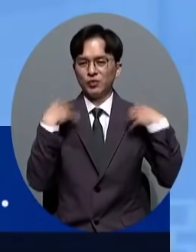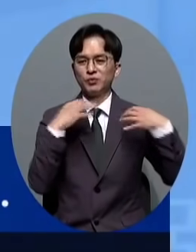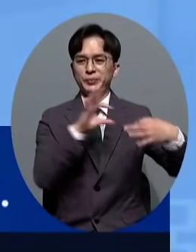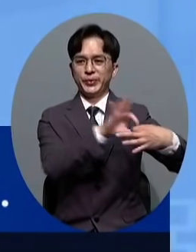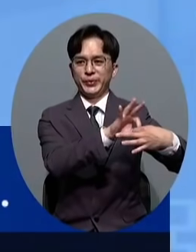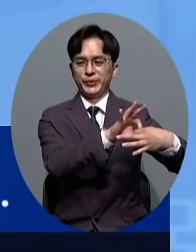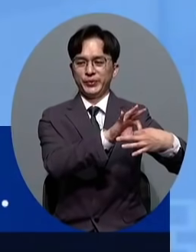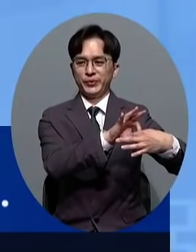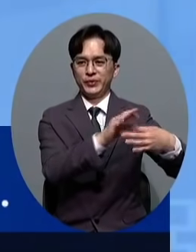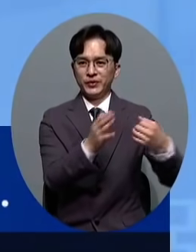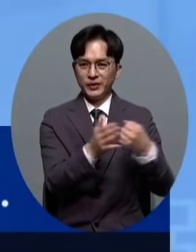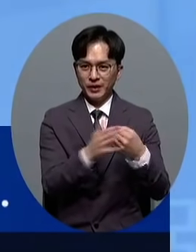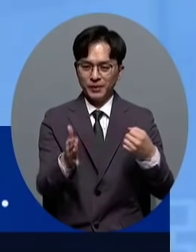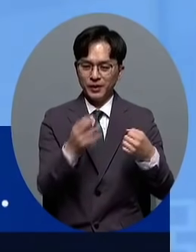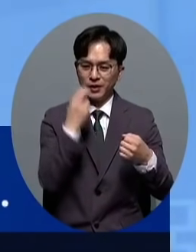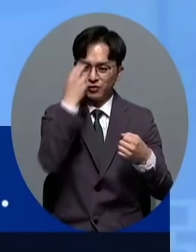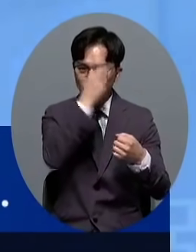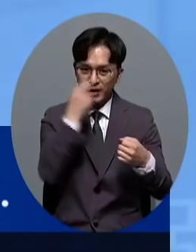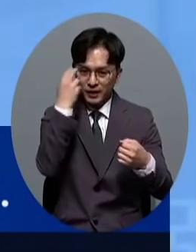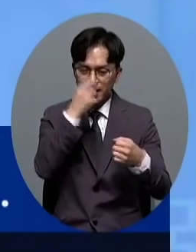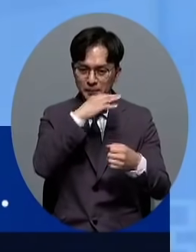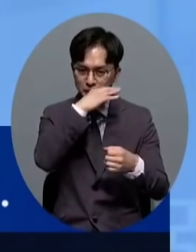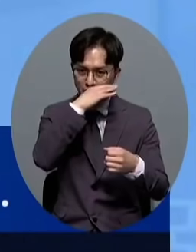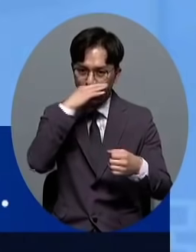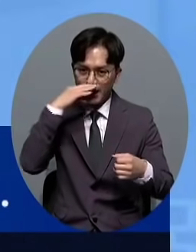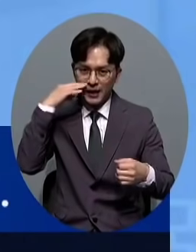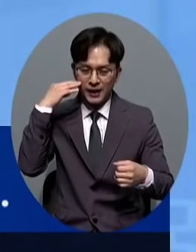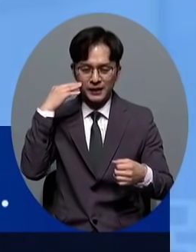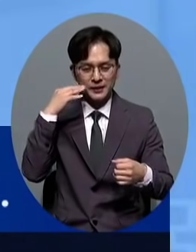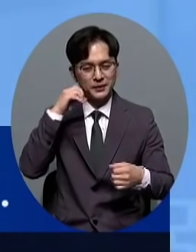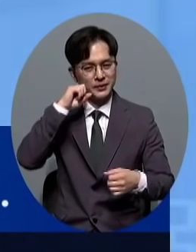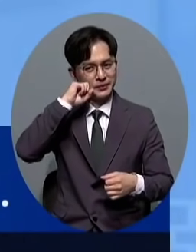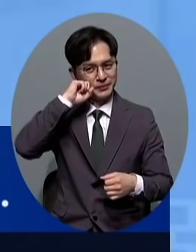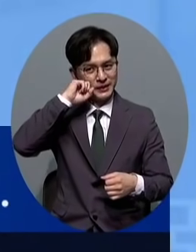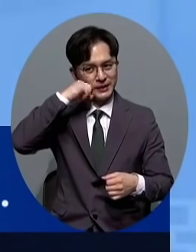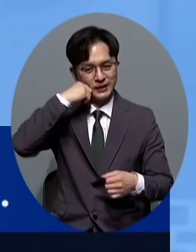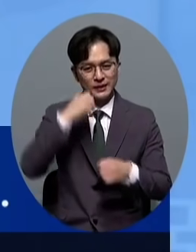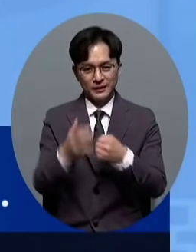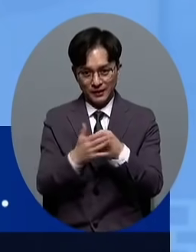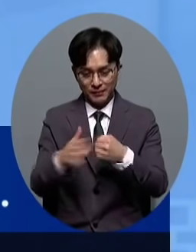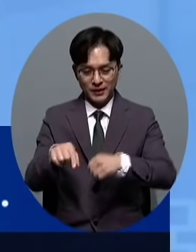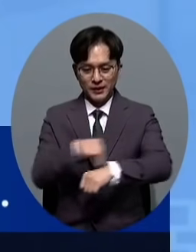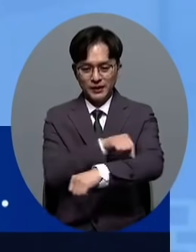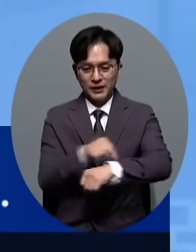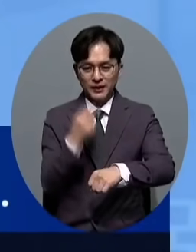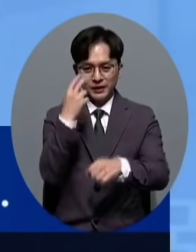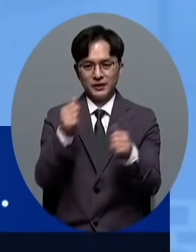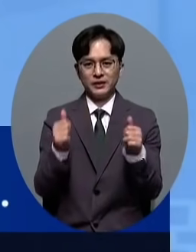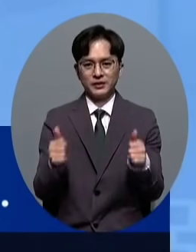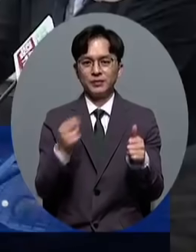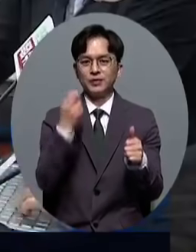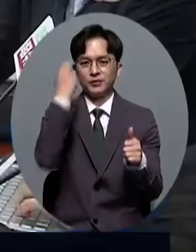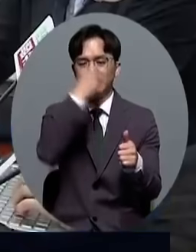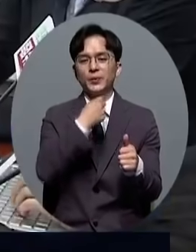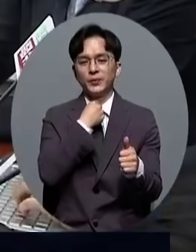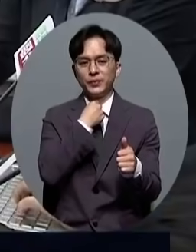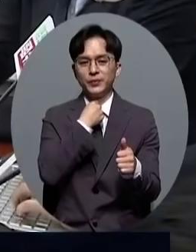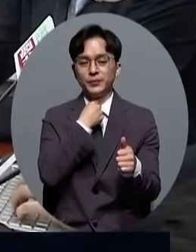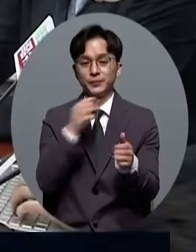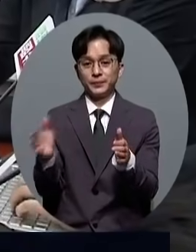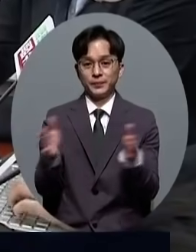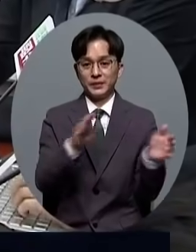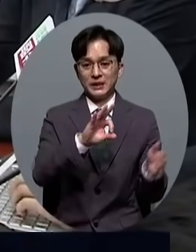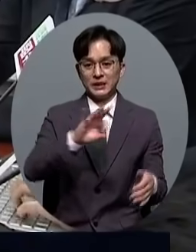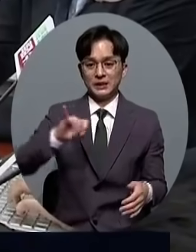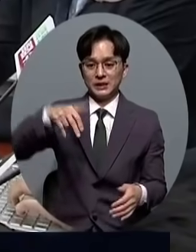철저하고 공정한 수사가 될 것인지 의문이므로 특검을 통해 수사가 진행되기를. 이준석